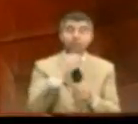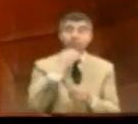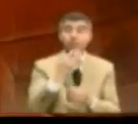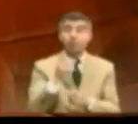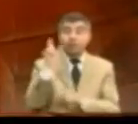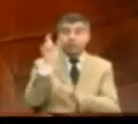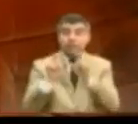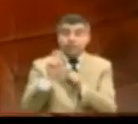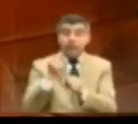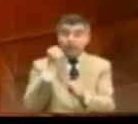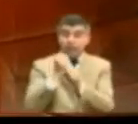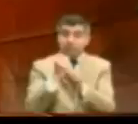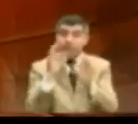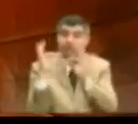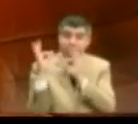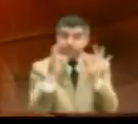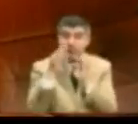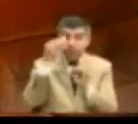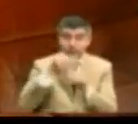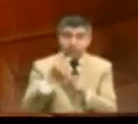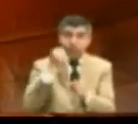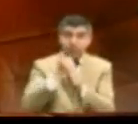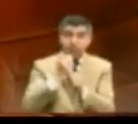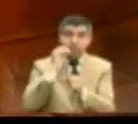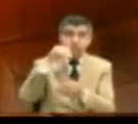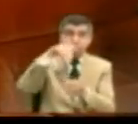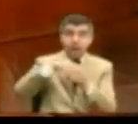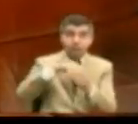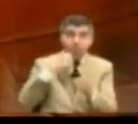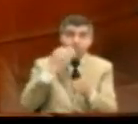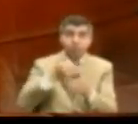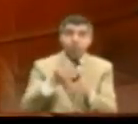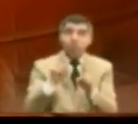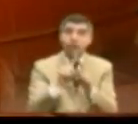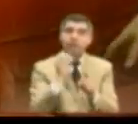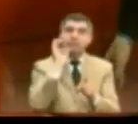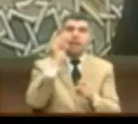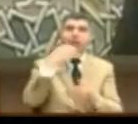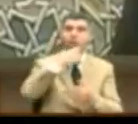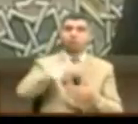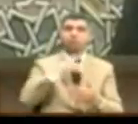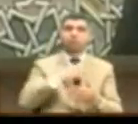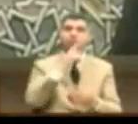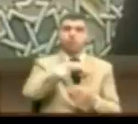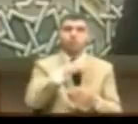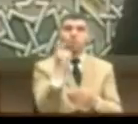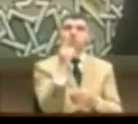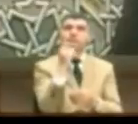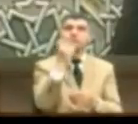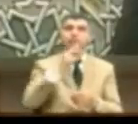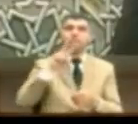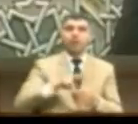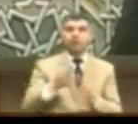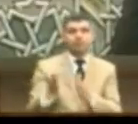بالهوية ديالهم، لأن في الحقيقة هذيك هي المناعة اللي كتحميهم وكتحمي الآخرين. شكرا السيد الوزير.